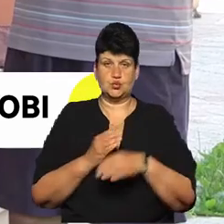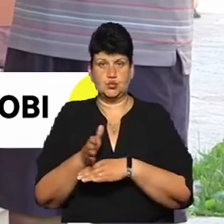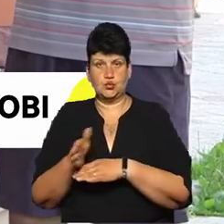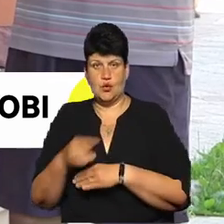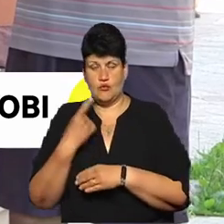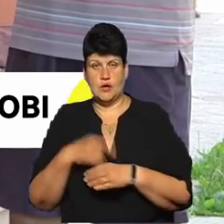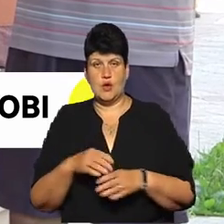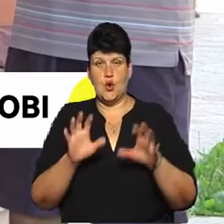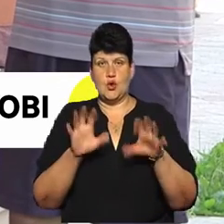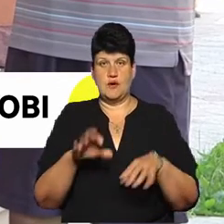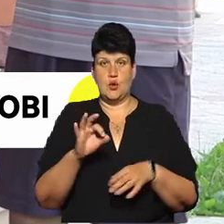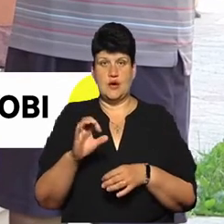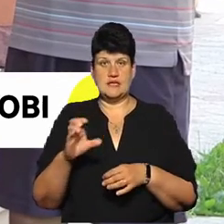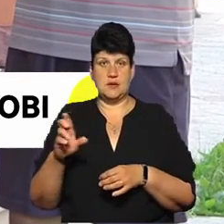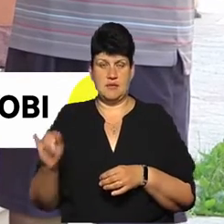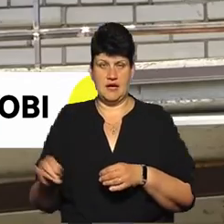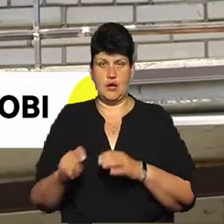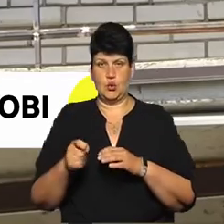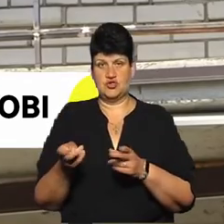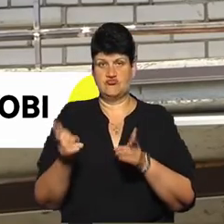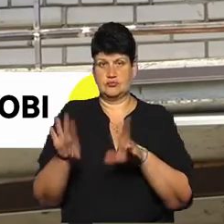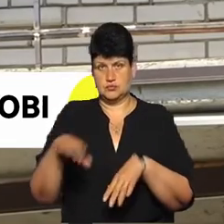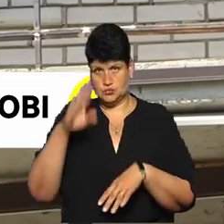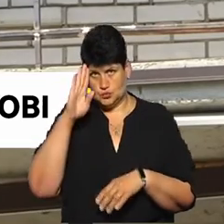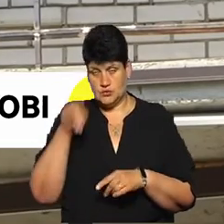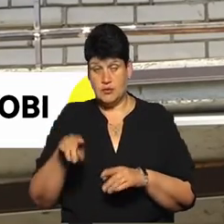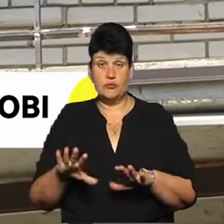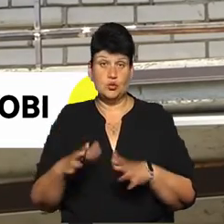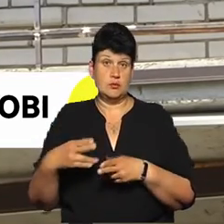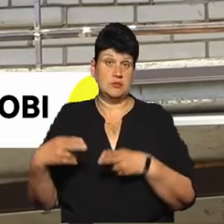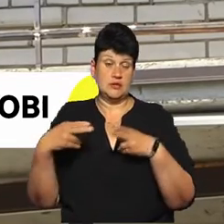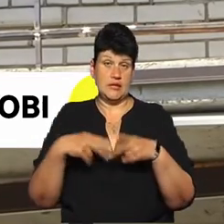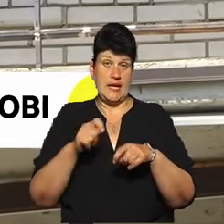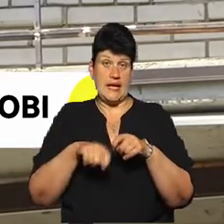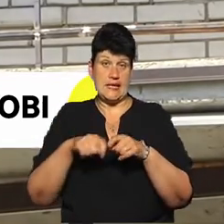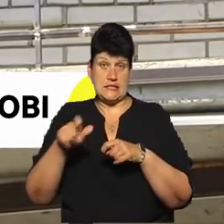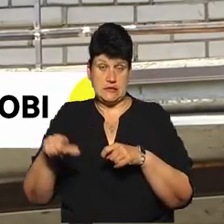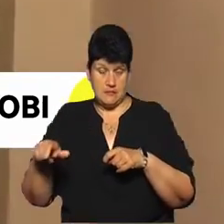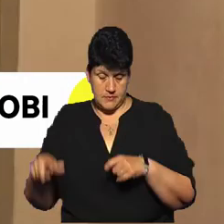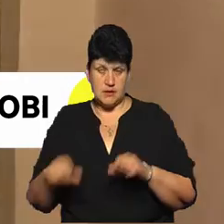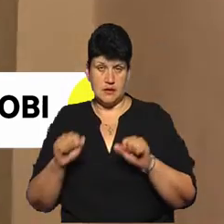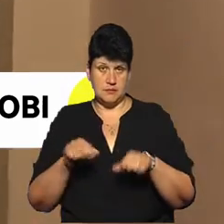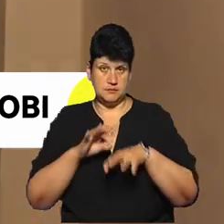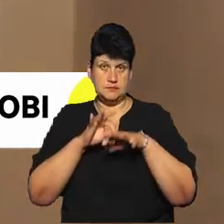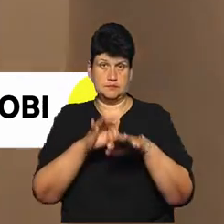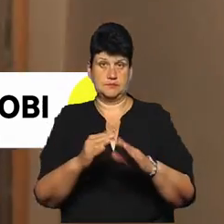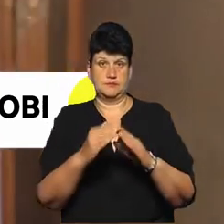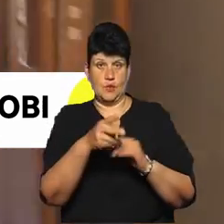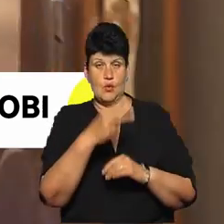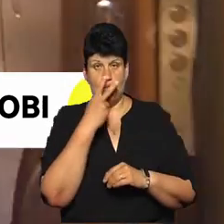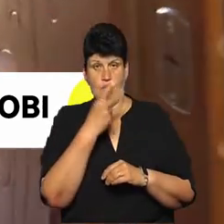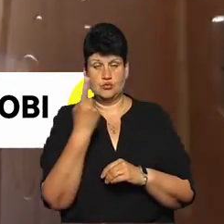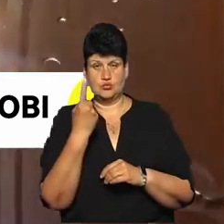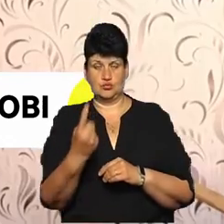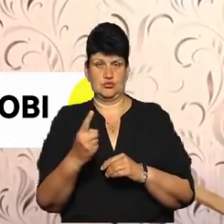Володимир Капкан. Ключі від квартир люди залишають чоловікові, щоб у разі приїзду експертів він міг провести їх до помешкання. Чоловік показує одну з